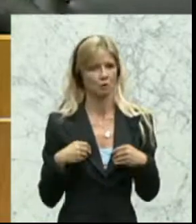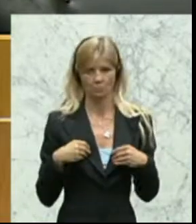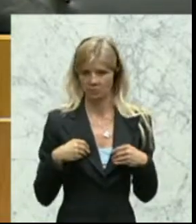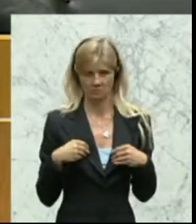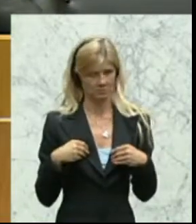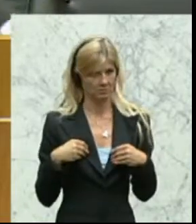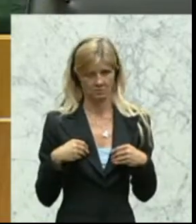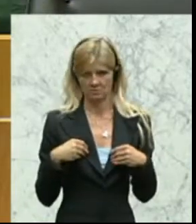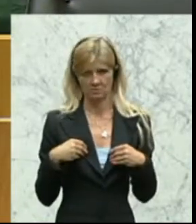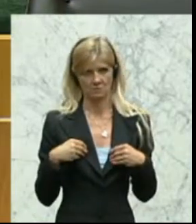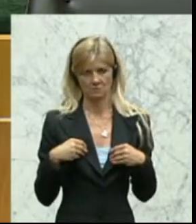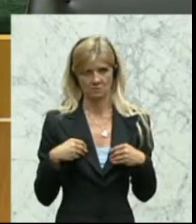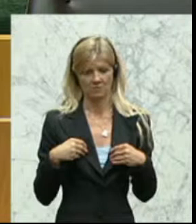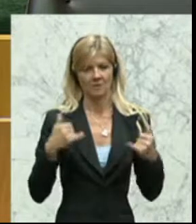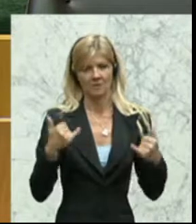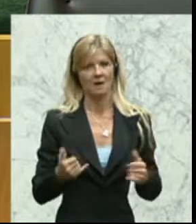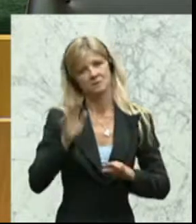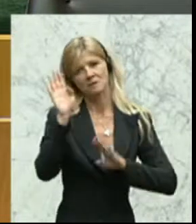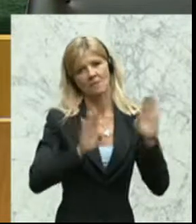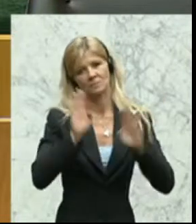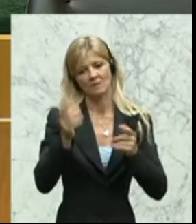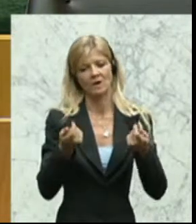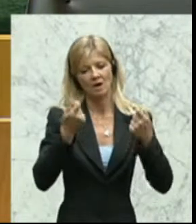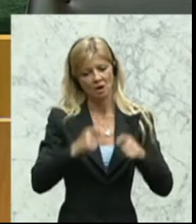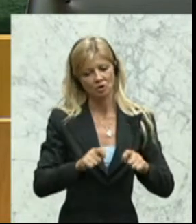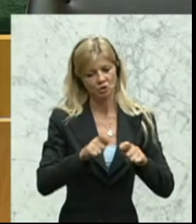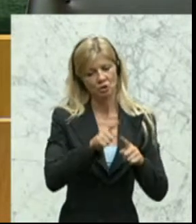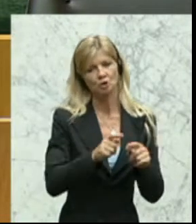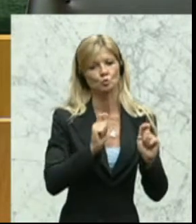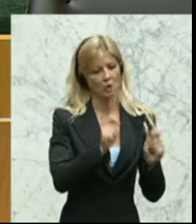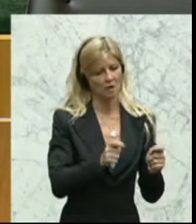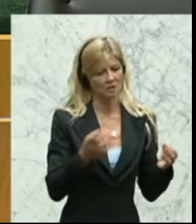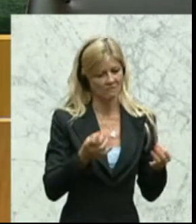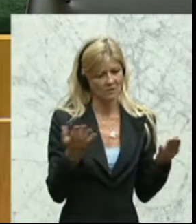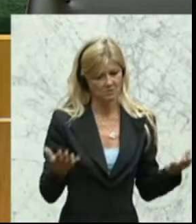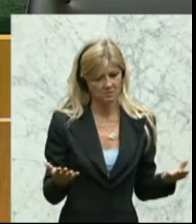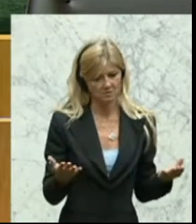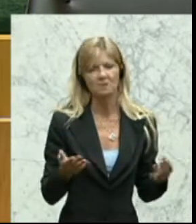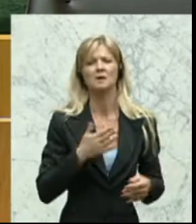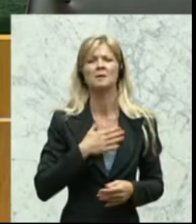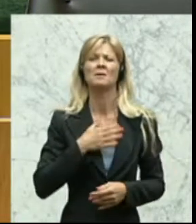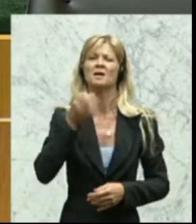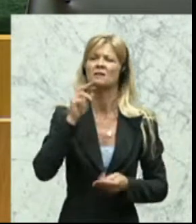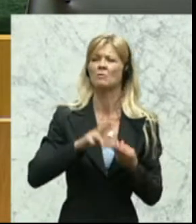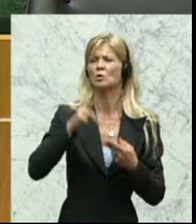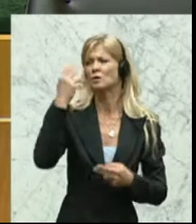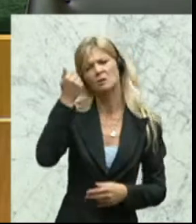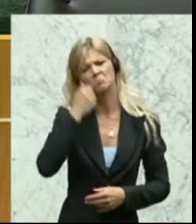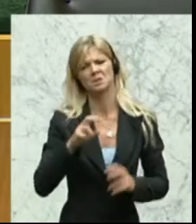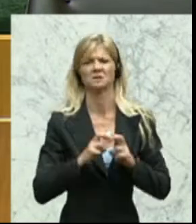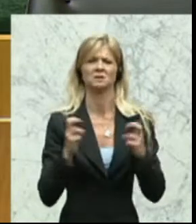Wir gelangen zur Abstimmung über den Entschließungsantrag. Meine Damen und Herren, würden Sie bitte die Plätze einnehmen? Wir sind immer noch